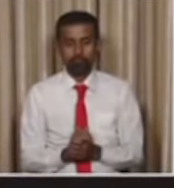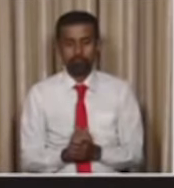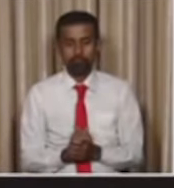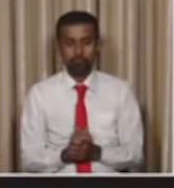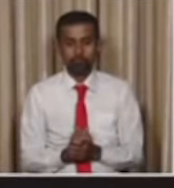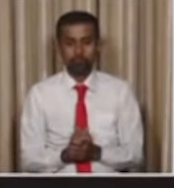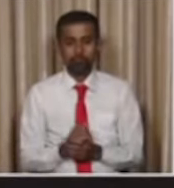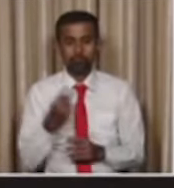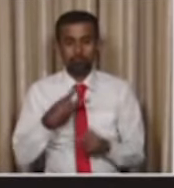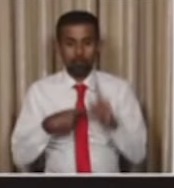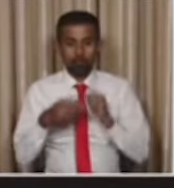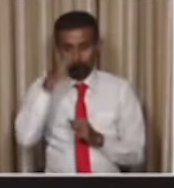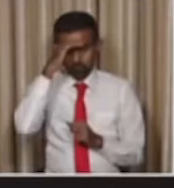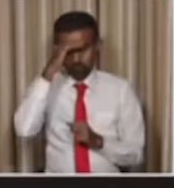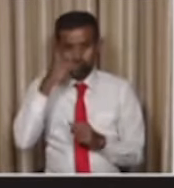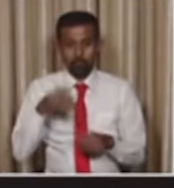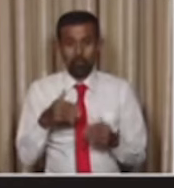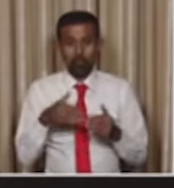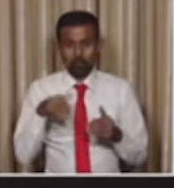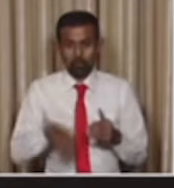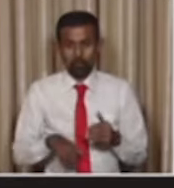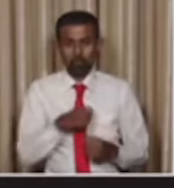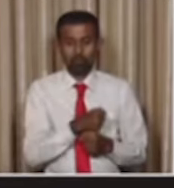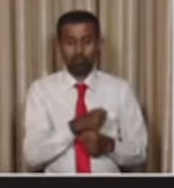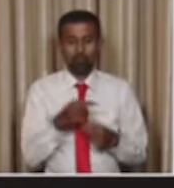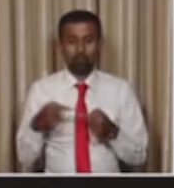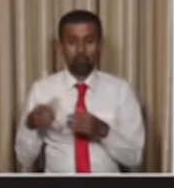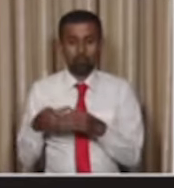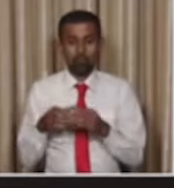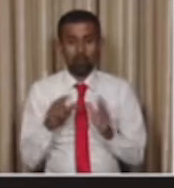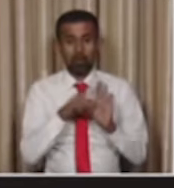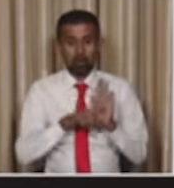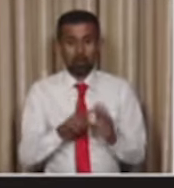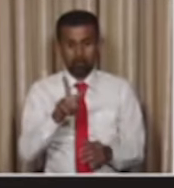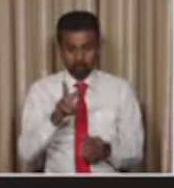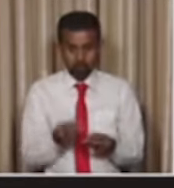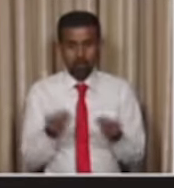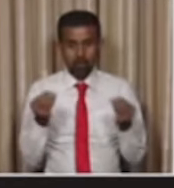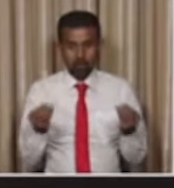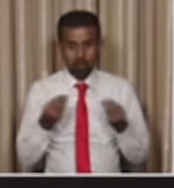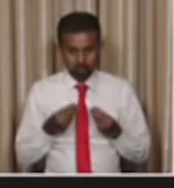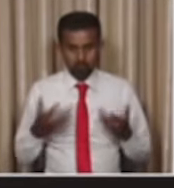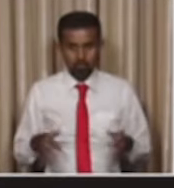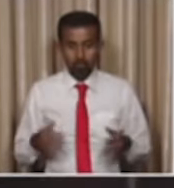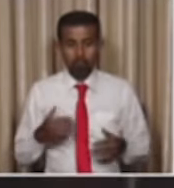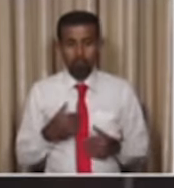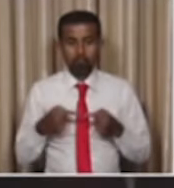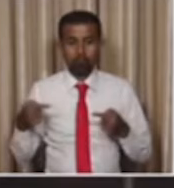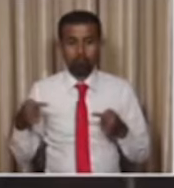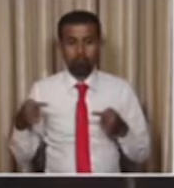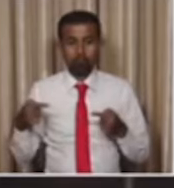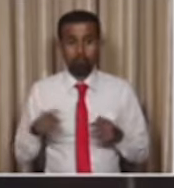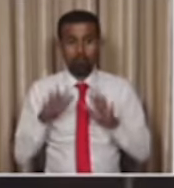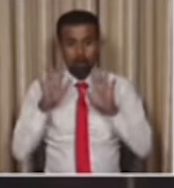වීරසෝනවන්තවා. ගරු නියෝජක දානායකතුමනි, අද ආණ්ඩු පක්ෂය සහ විපක්ෂය කතික ලයිස්තු දෙකක් ඔබතුමාට ලැබිලා තියෙනවා. දැන් මම විපක්ෂ කතික